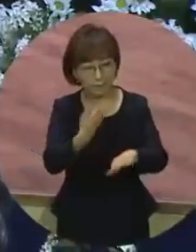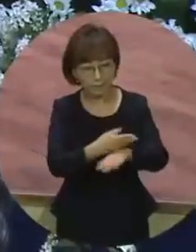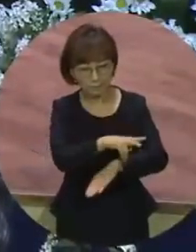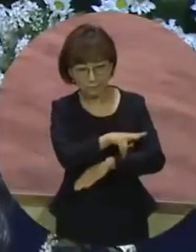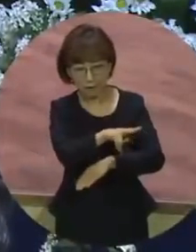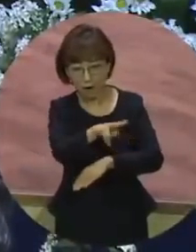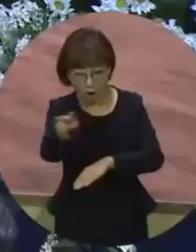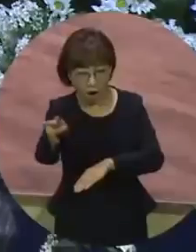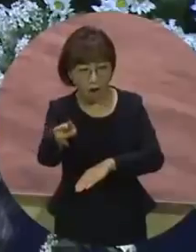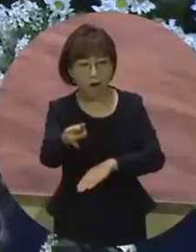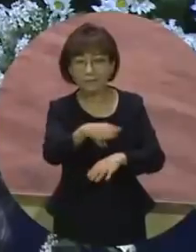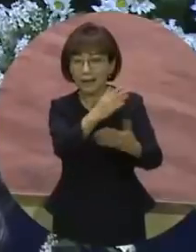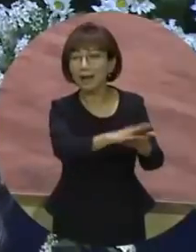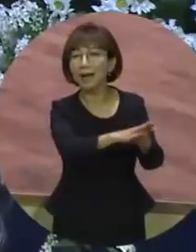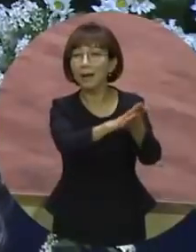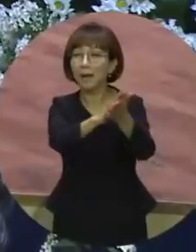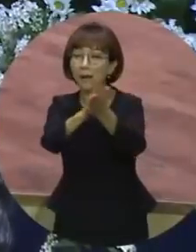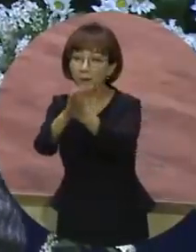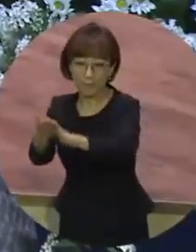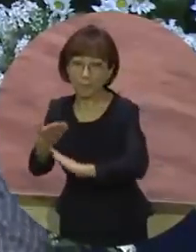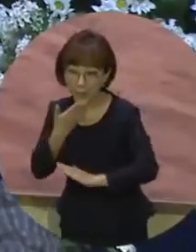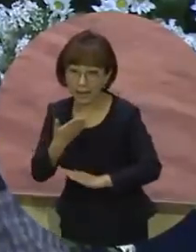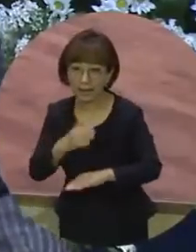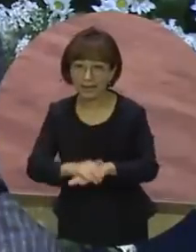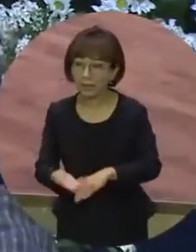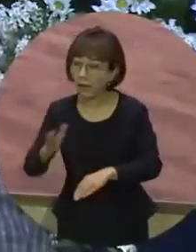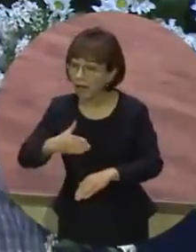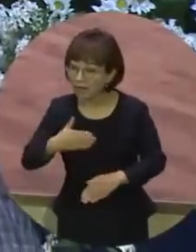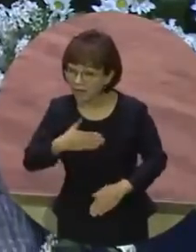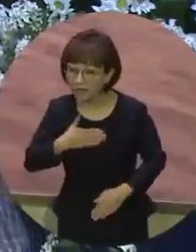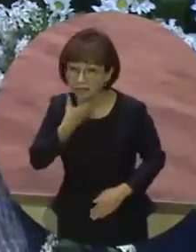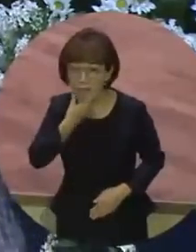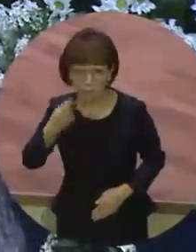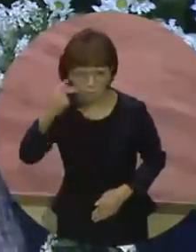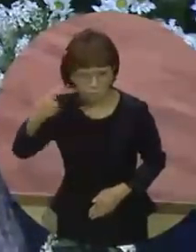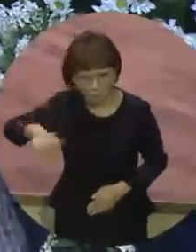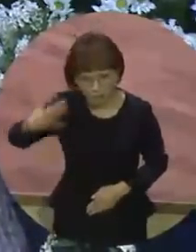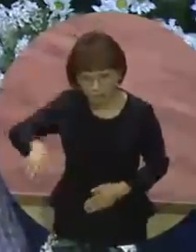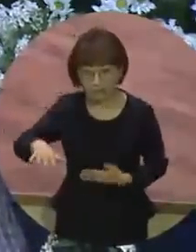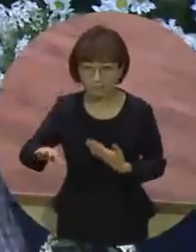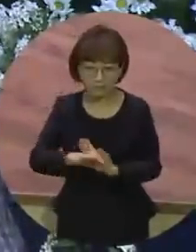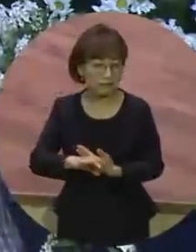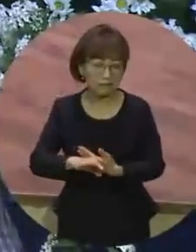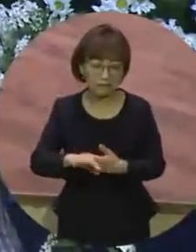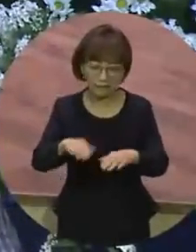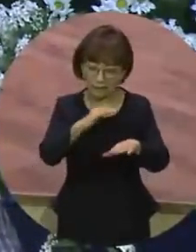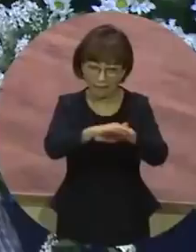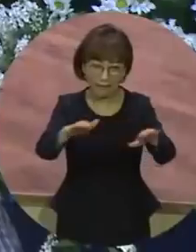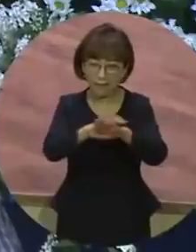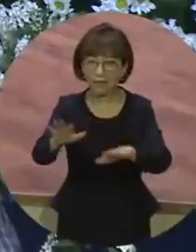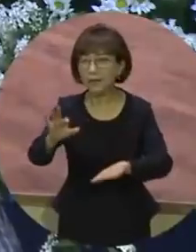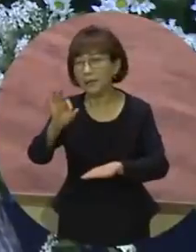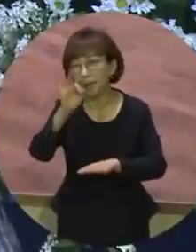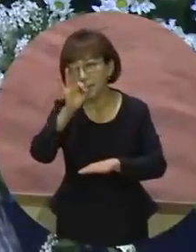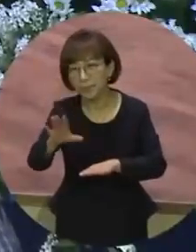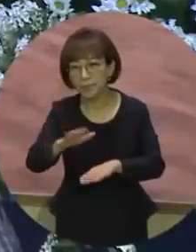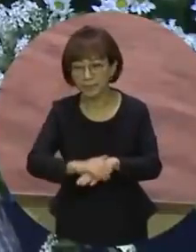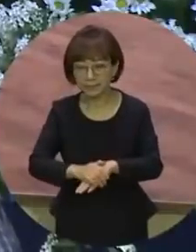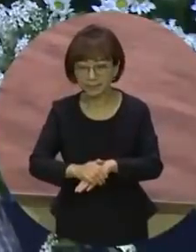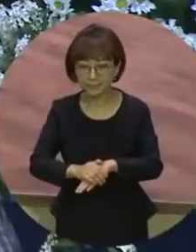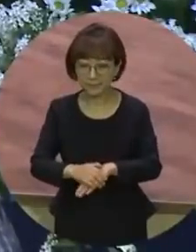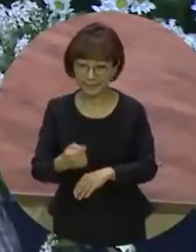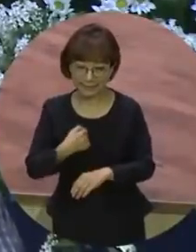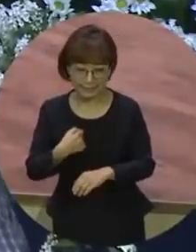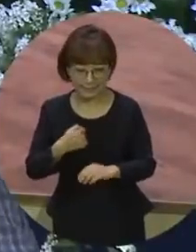바뀌어. 하나님 그렇게 하신다고요. 내가 복음이 안 되면 아무것도 안 돼요. 물질 중심, 세상 성공 중심, 세상에